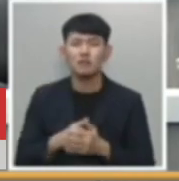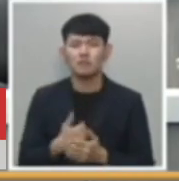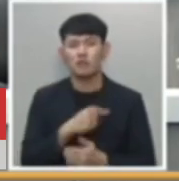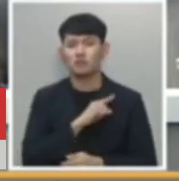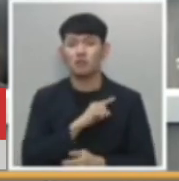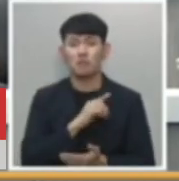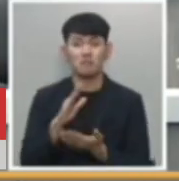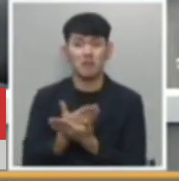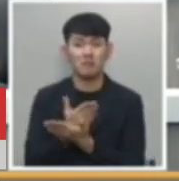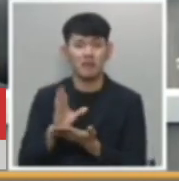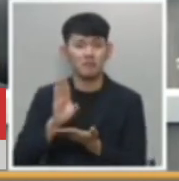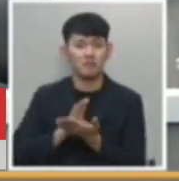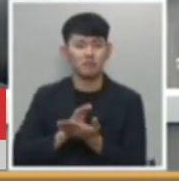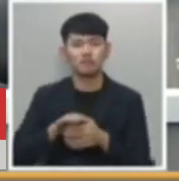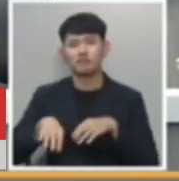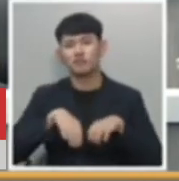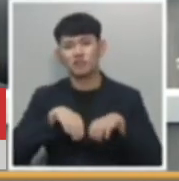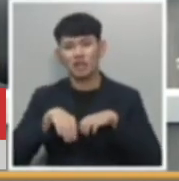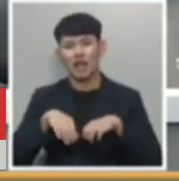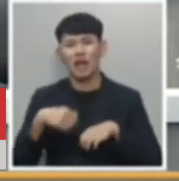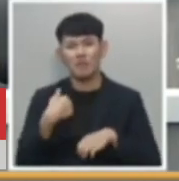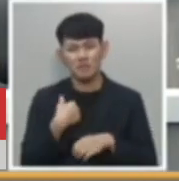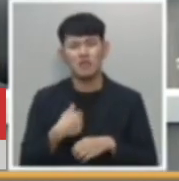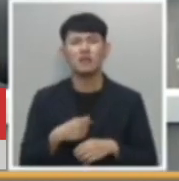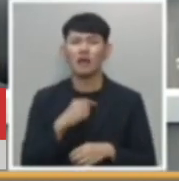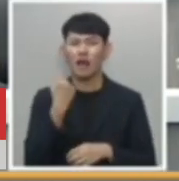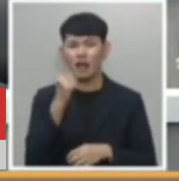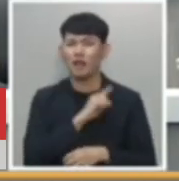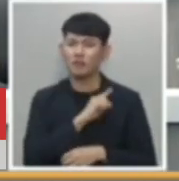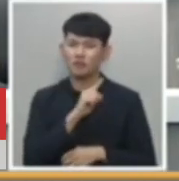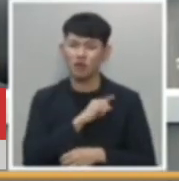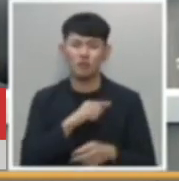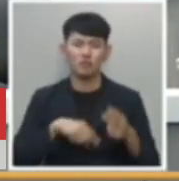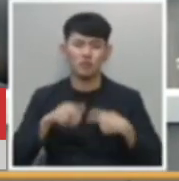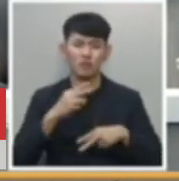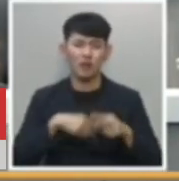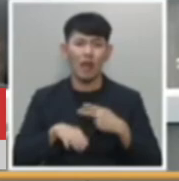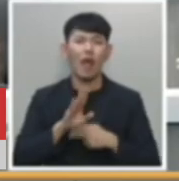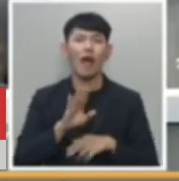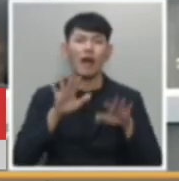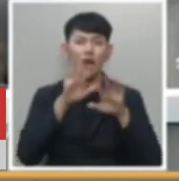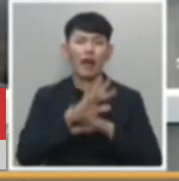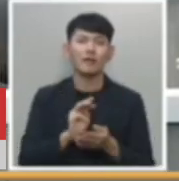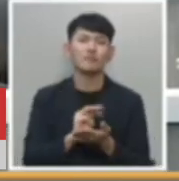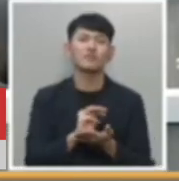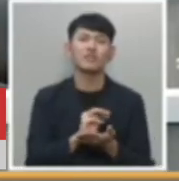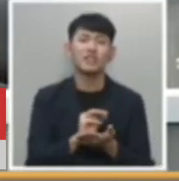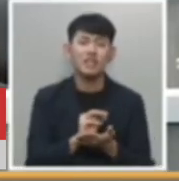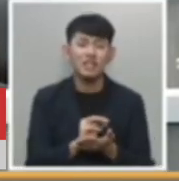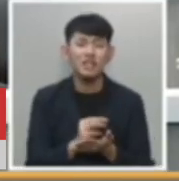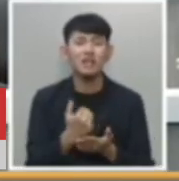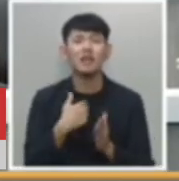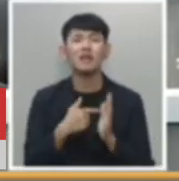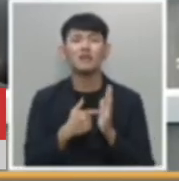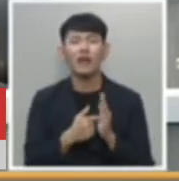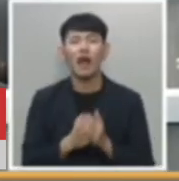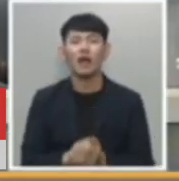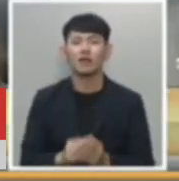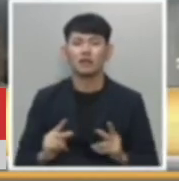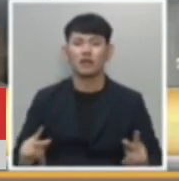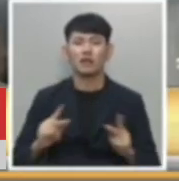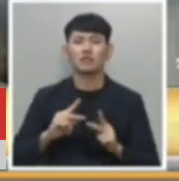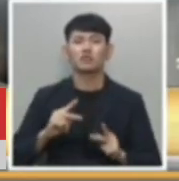บประมาณปกติมันจะมีหน่วยงานหนึ่งที่ดูแลหลายหน่วยงานที่เป็นการกุศลนะครับมูลนิธิต่างๆจะมียุวะเกษตรของกระทรวงเกษตรบ้